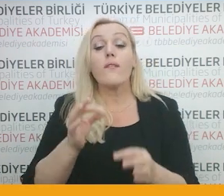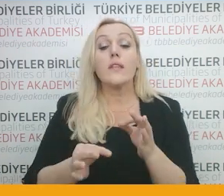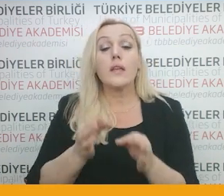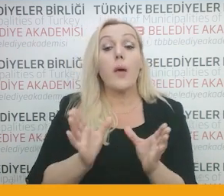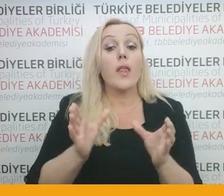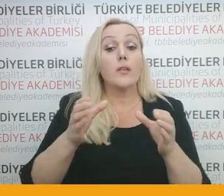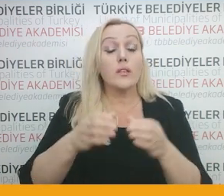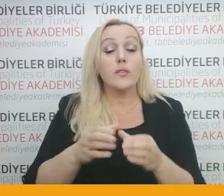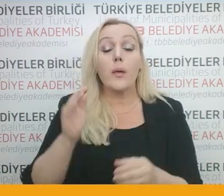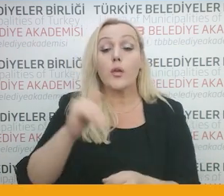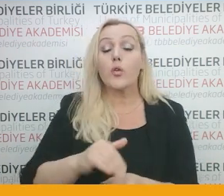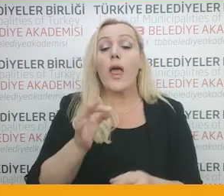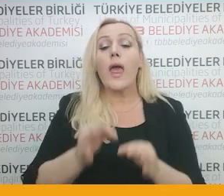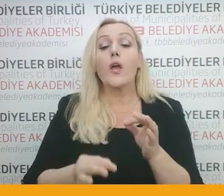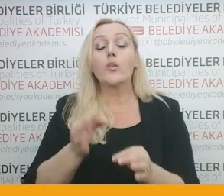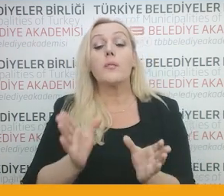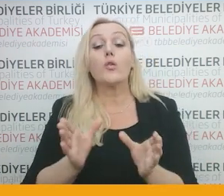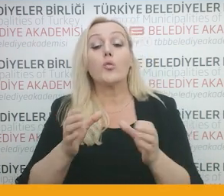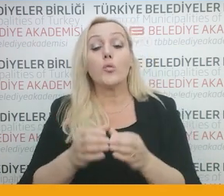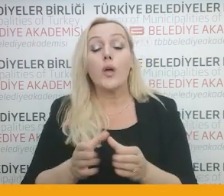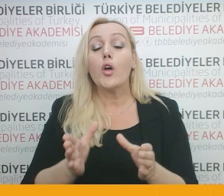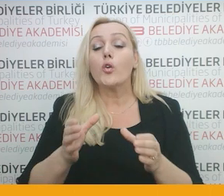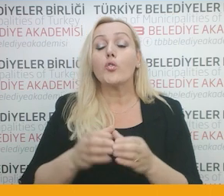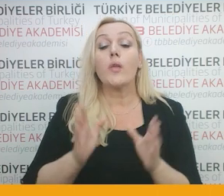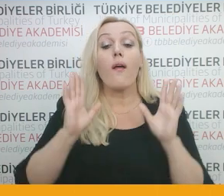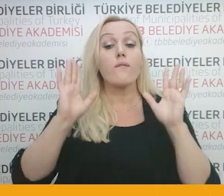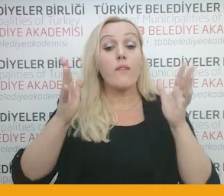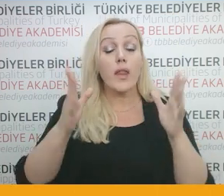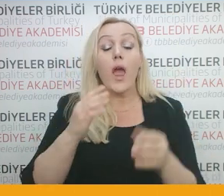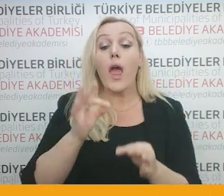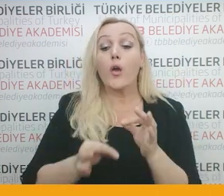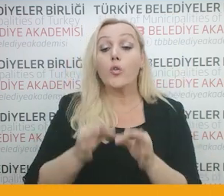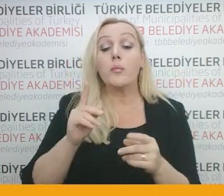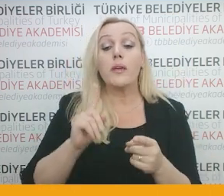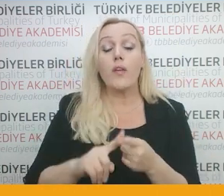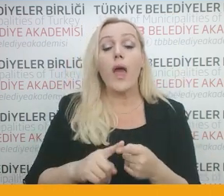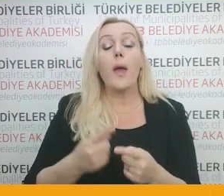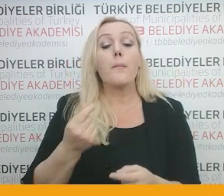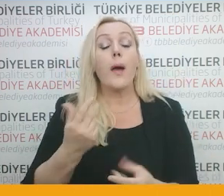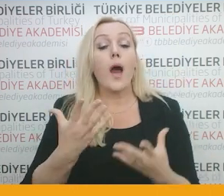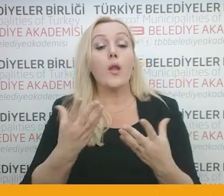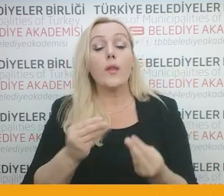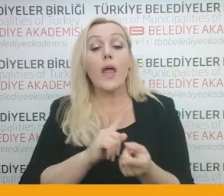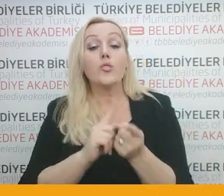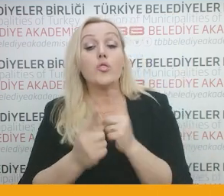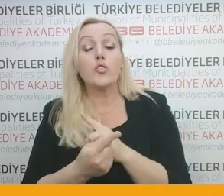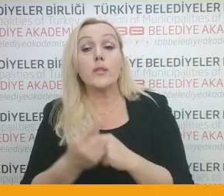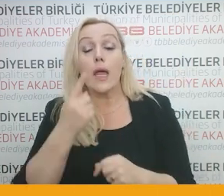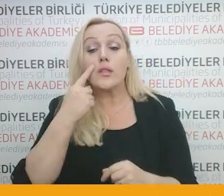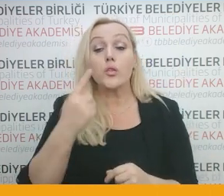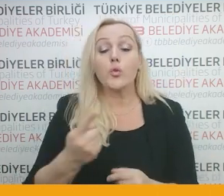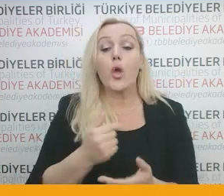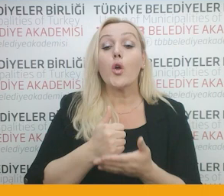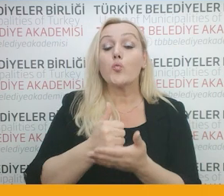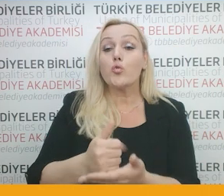görüyoruz. Ekonomik sınıflandırmada kurumların faaliyetlerinin ekonomik ve mali anlamda çeşitlerini gösteren bir sınıflandırma. Bütçe